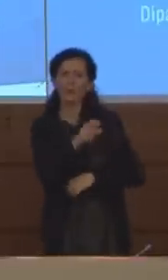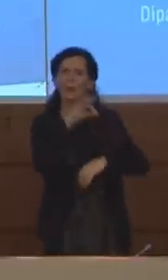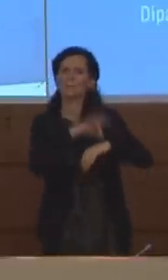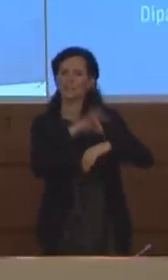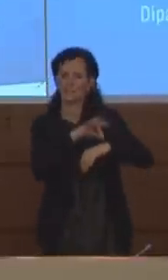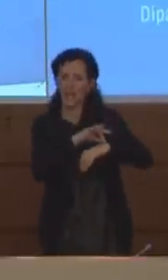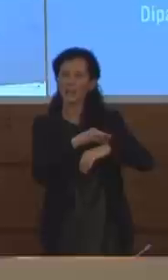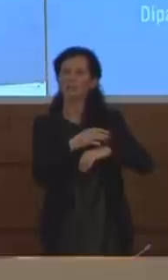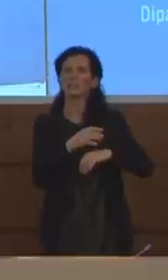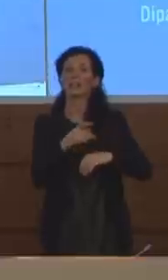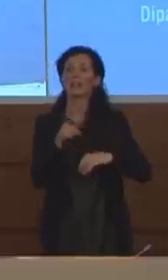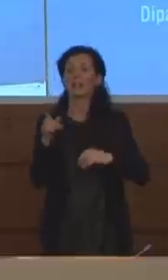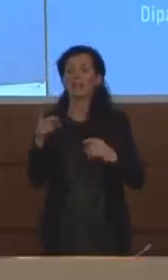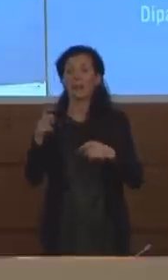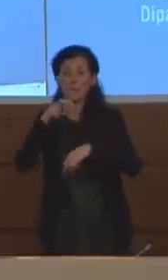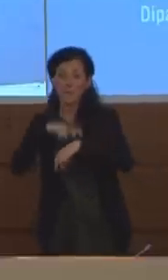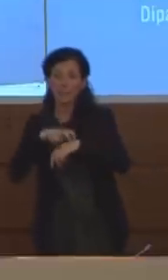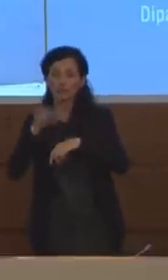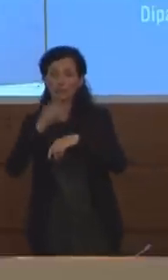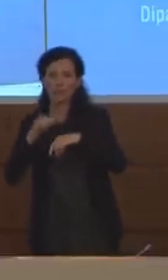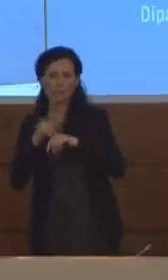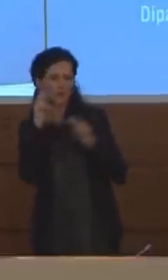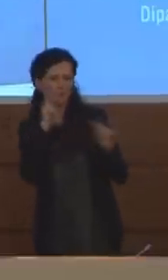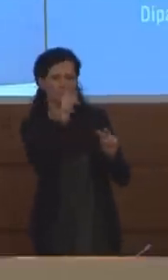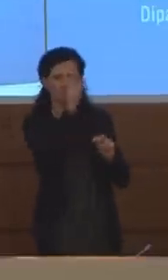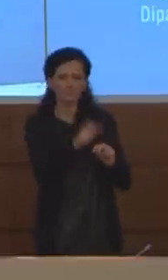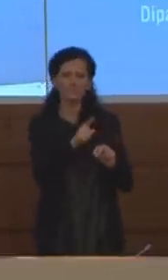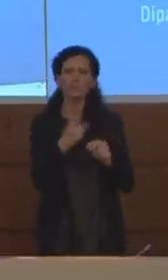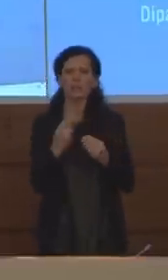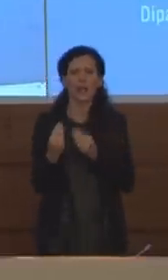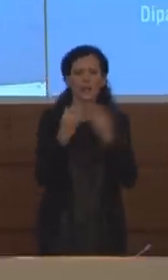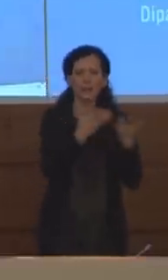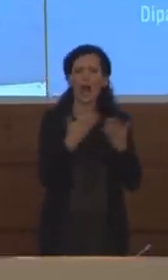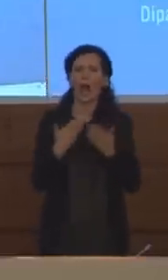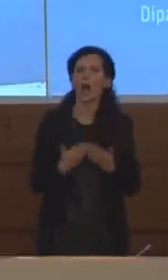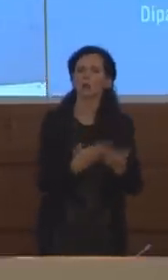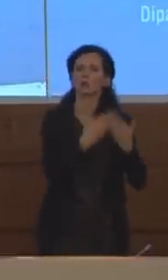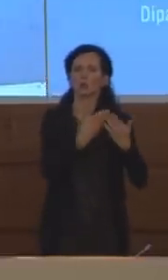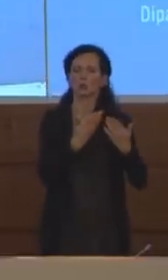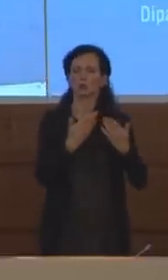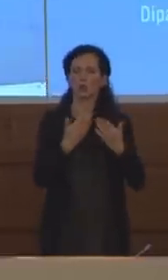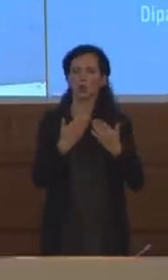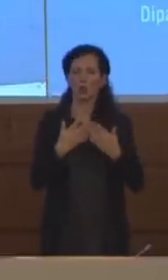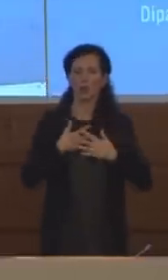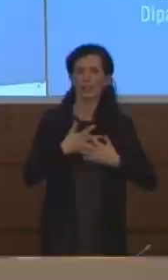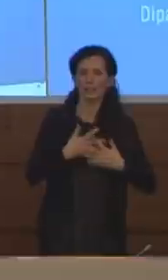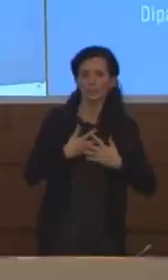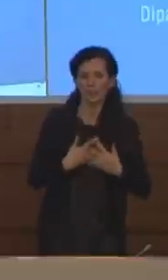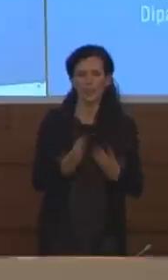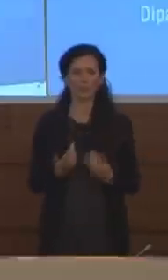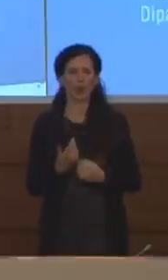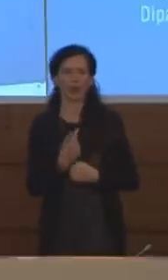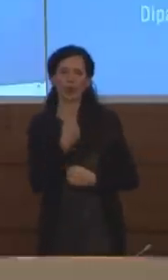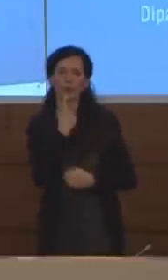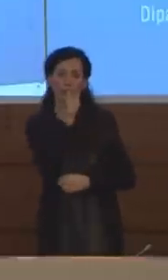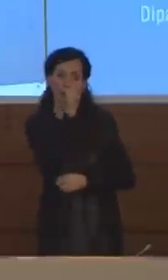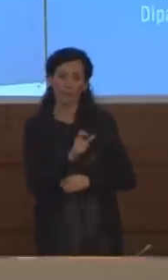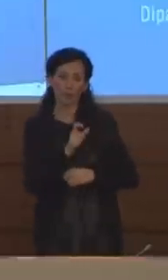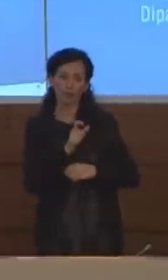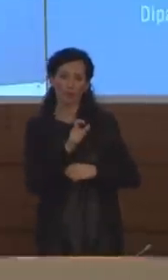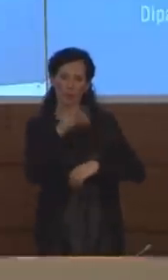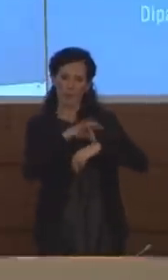ovviamente gli strumenti di supporto respiratorio soprattutto i pazienti che arrivano nel triage